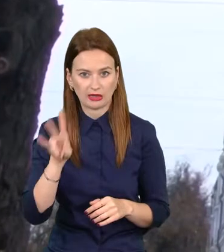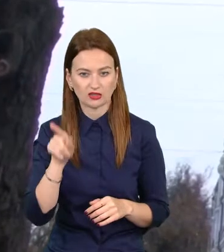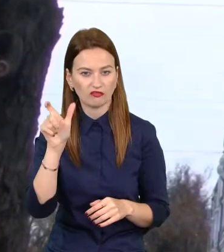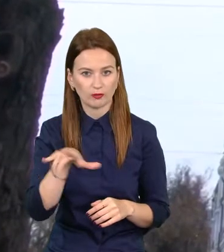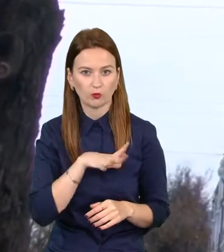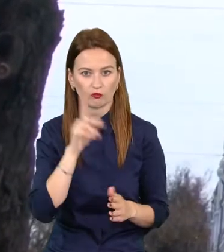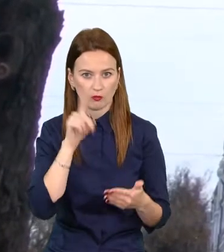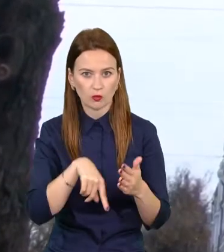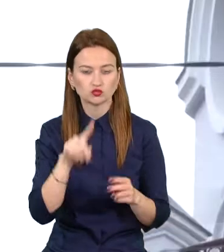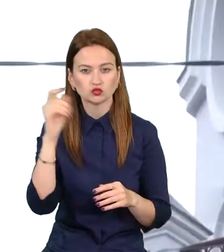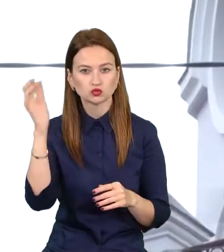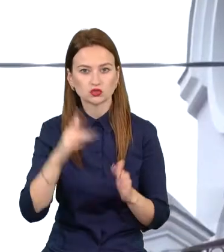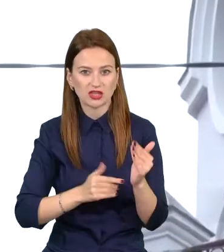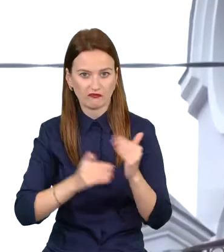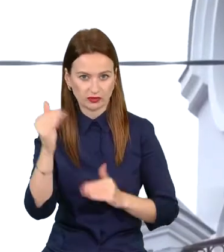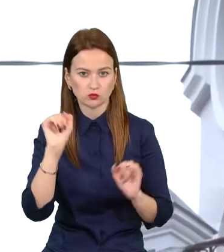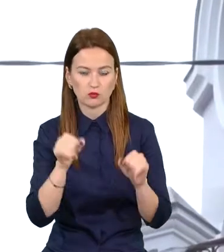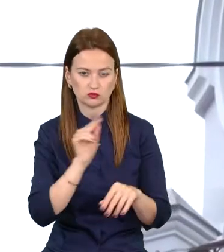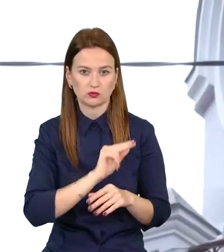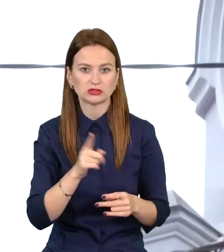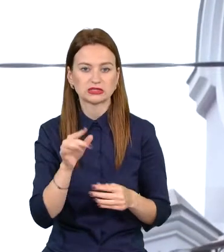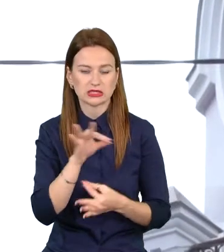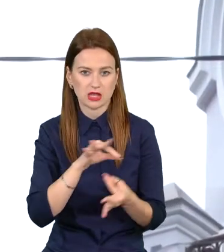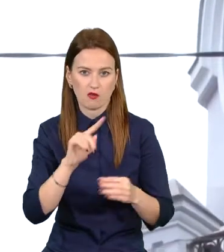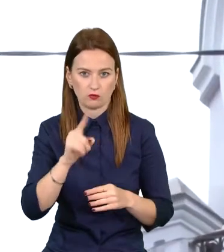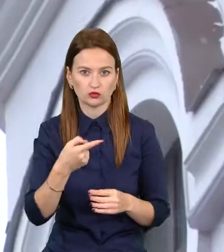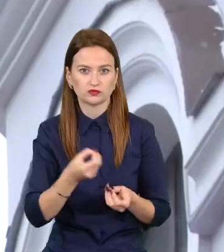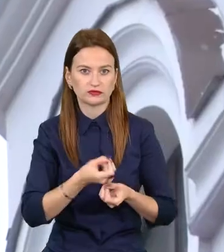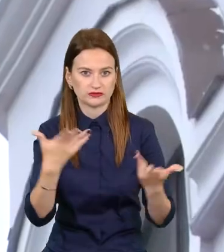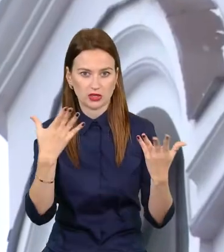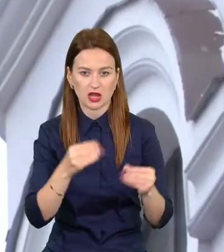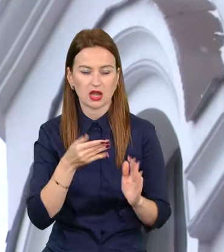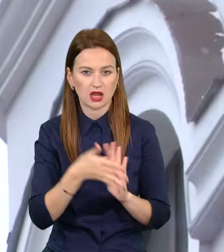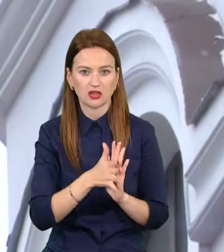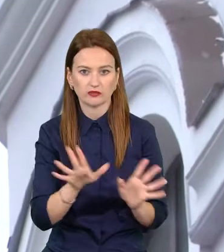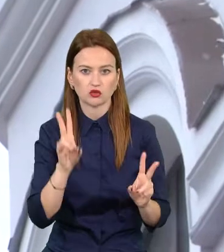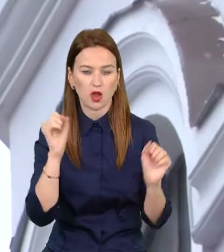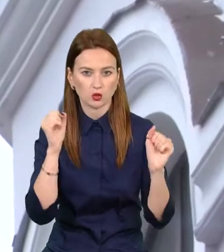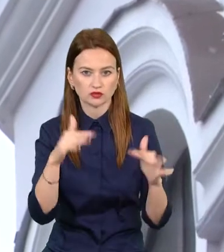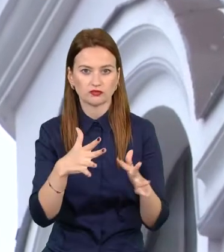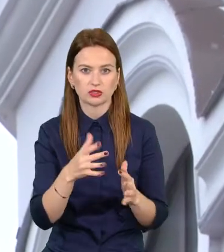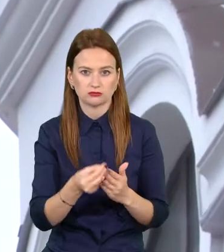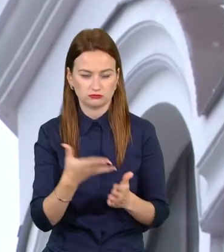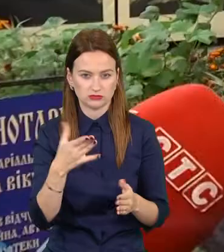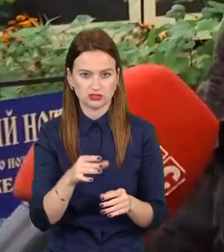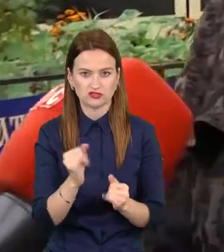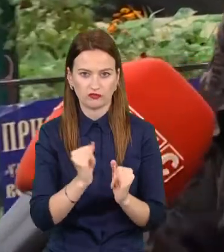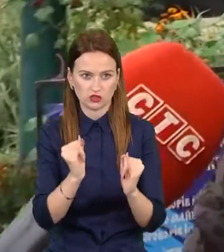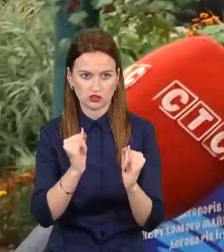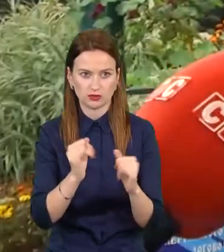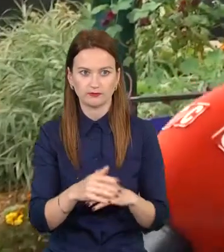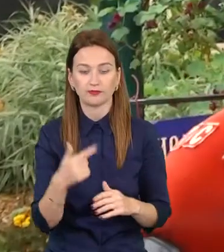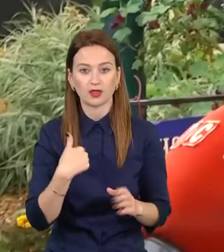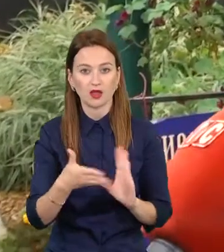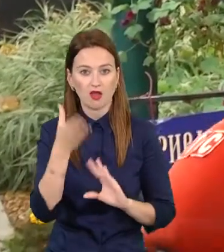переконаний, що сонце ще високо і можна працювати зайву годину при світлі дня, не витрачаючи на освітлення недешеві свічки. Я вважаю,